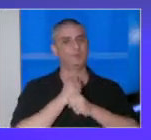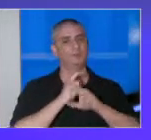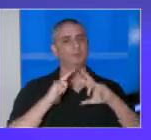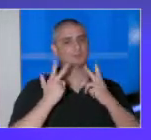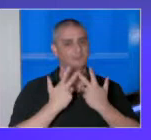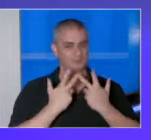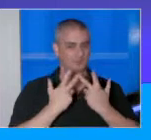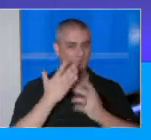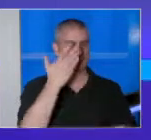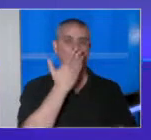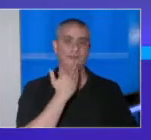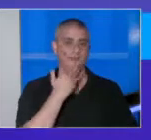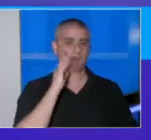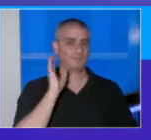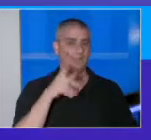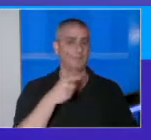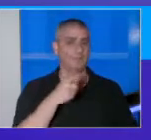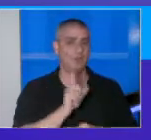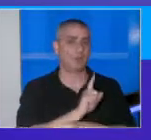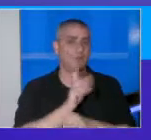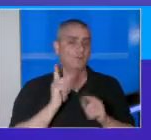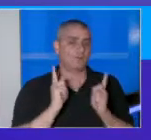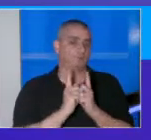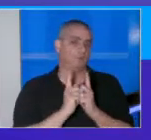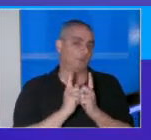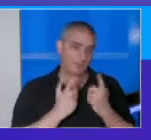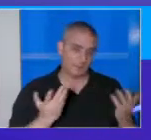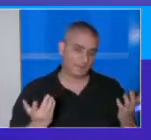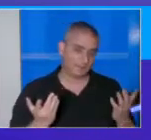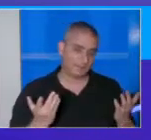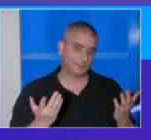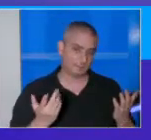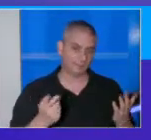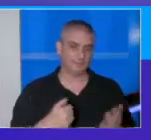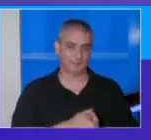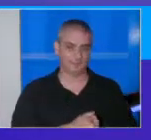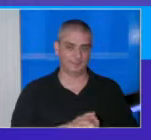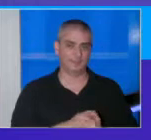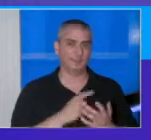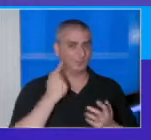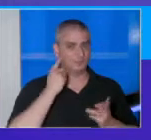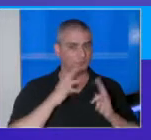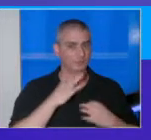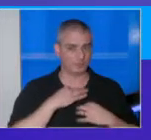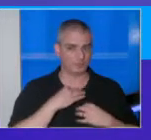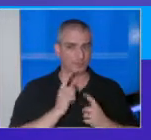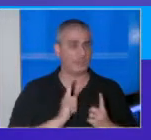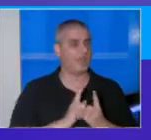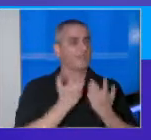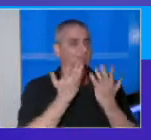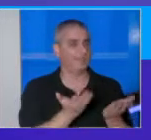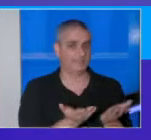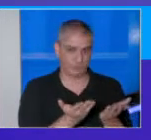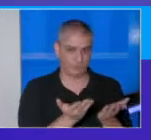ציבור למדינת ישראל, וגם אם מדובר בתקופה מאוד קצרה, יש לי תחושה שהמסוגלות שלי להנגיש